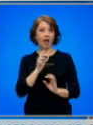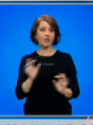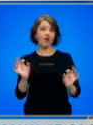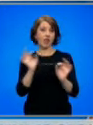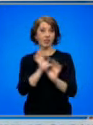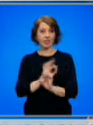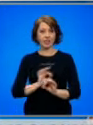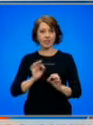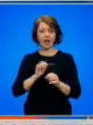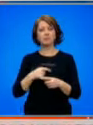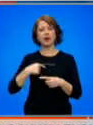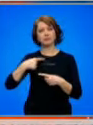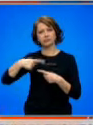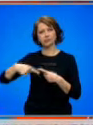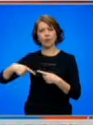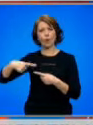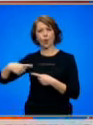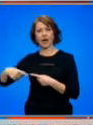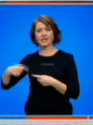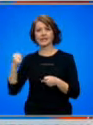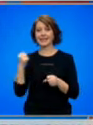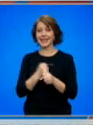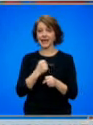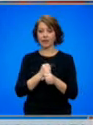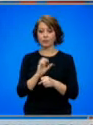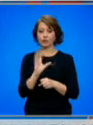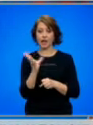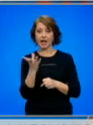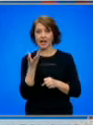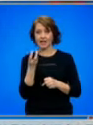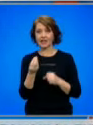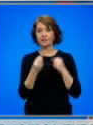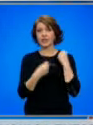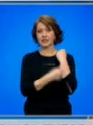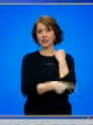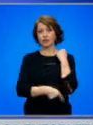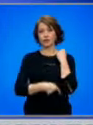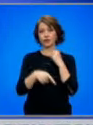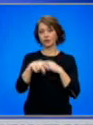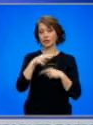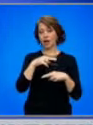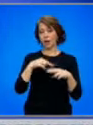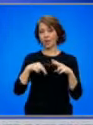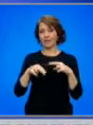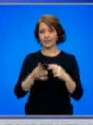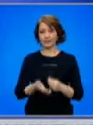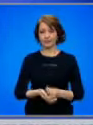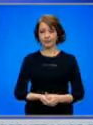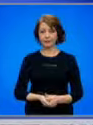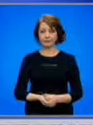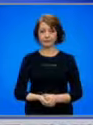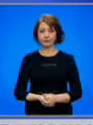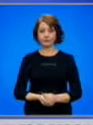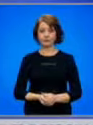няма никакъв прогрес в работата на съвместната историческа комисия. Още от Александър Марков.